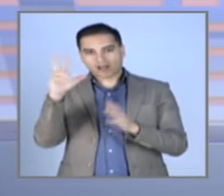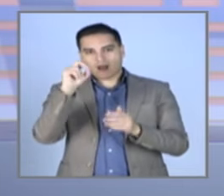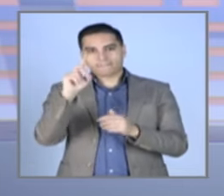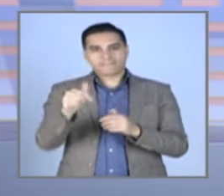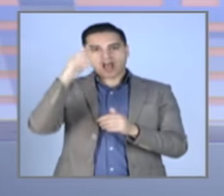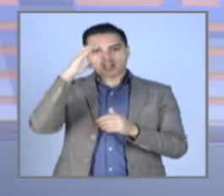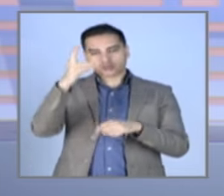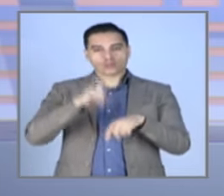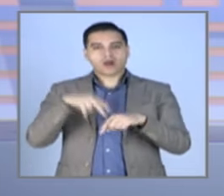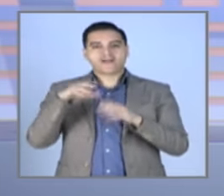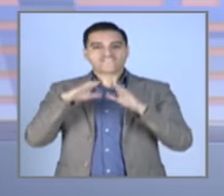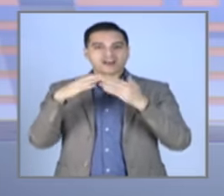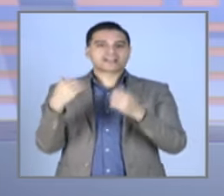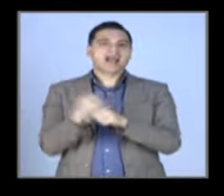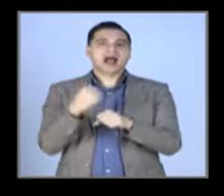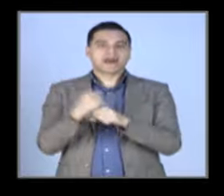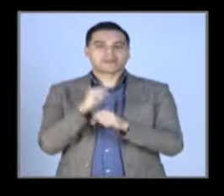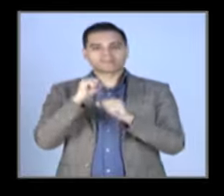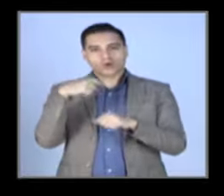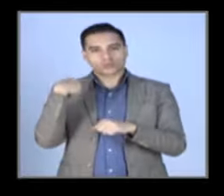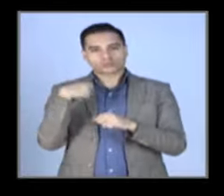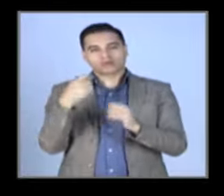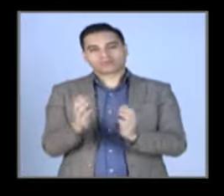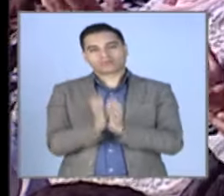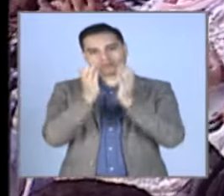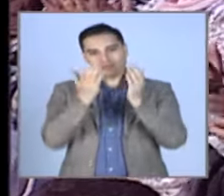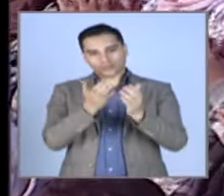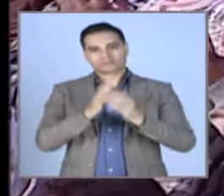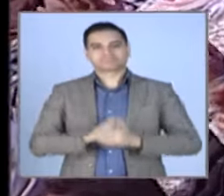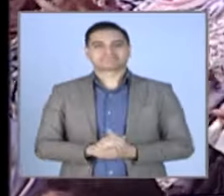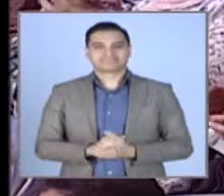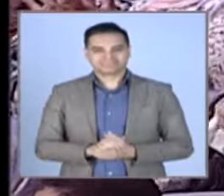عمل وزارة التضامن الاجتماعي.